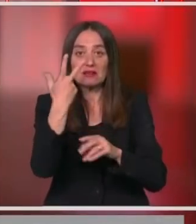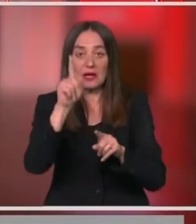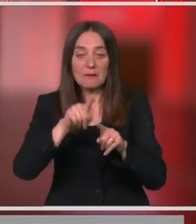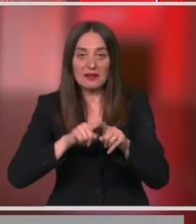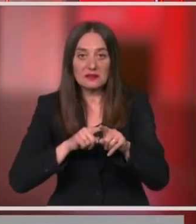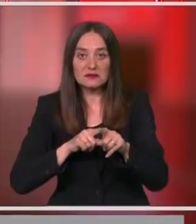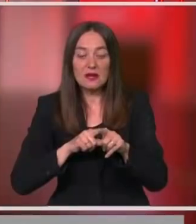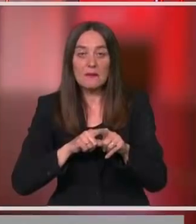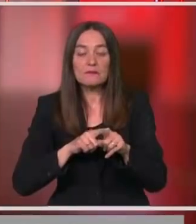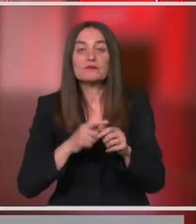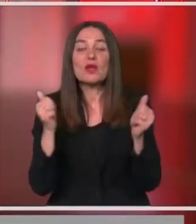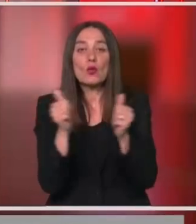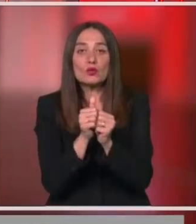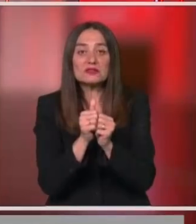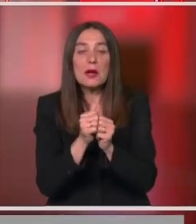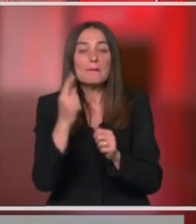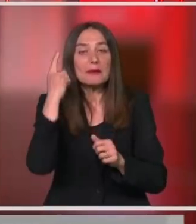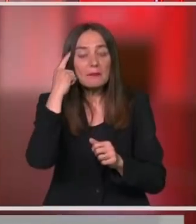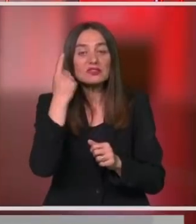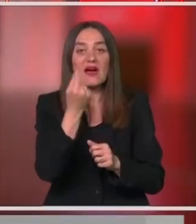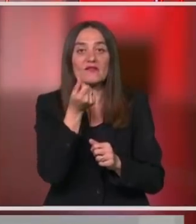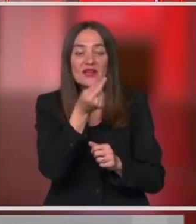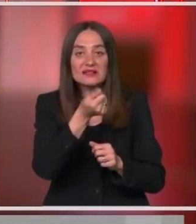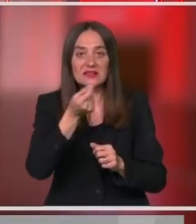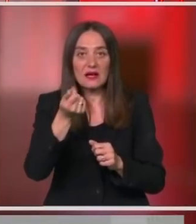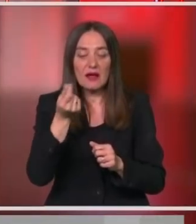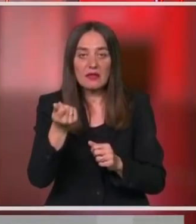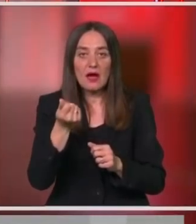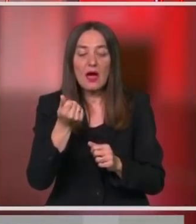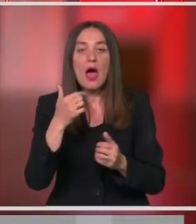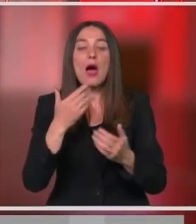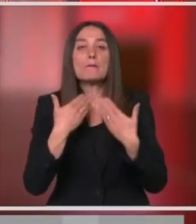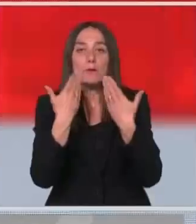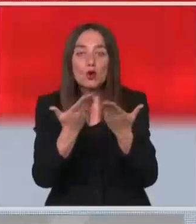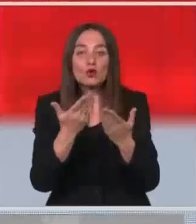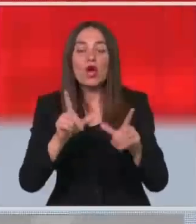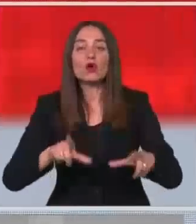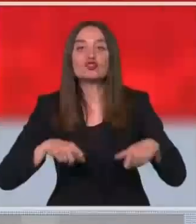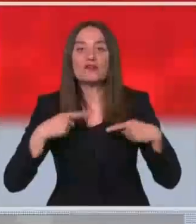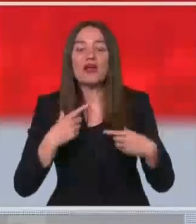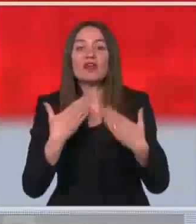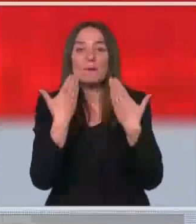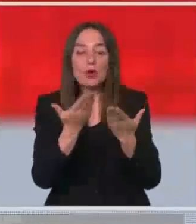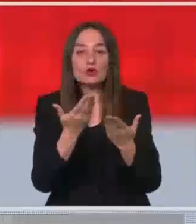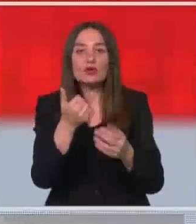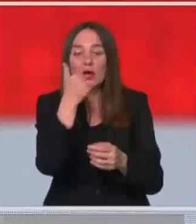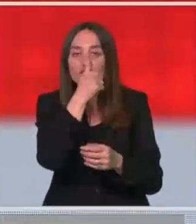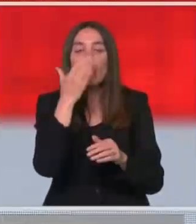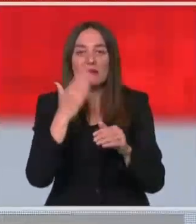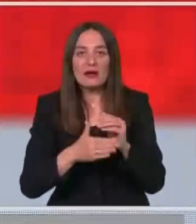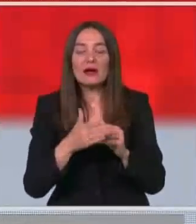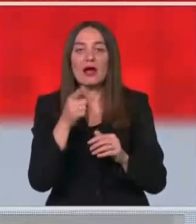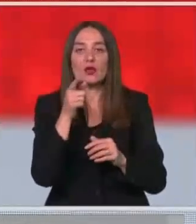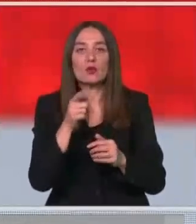3 meseca uz pretpostavku finansiranja ponude, odnosno oživljavanja ponude, što je na kraju